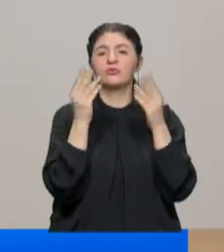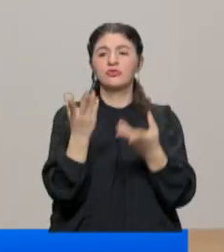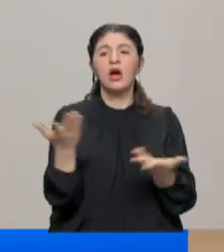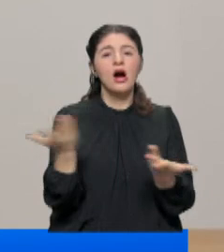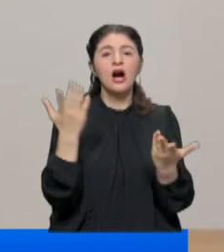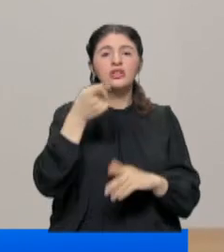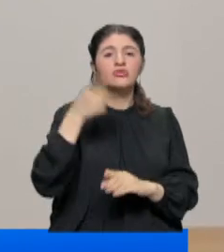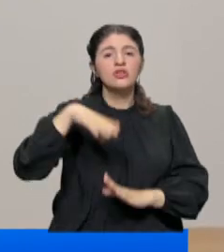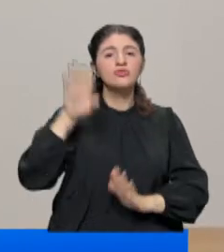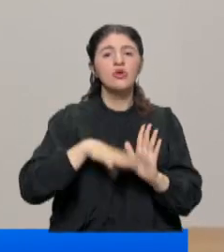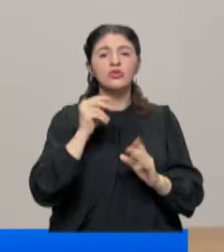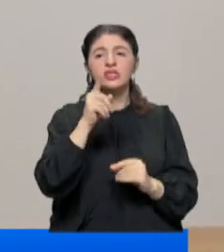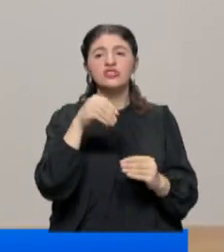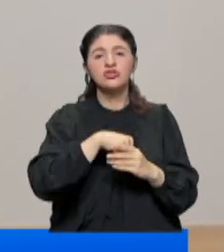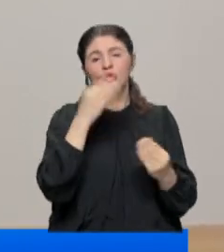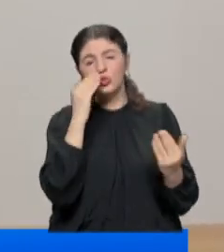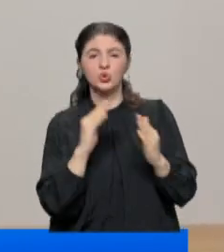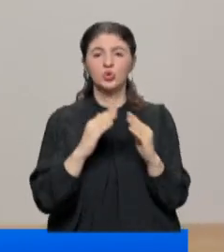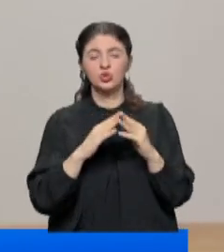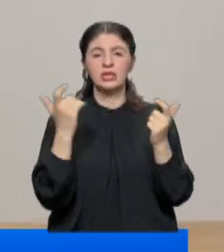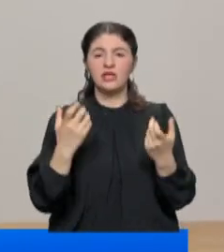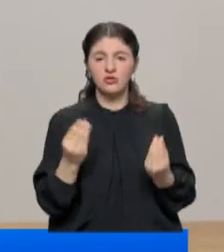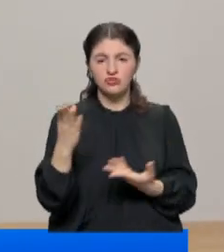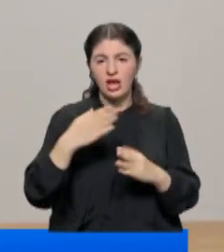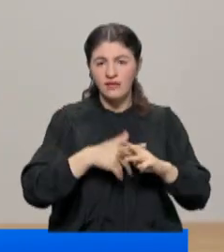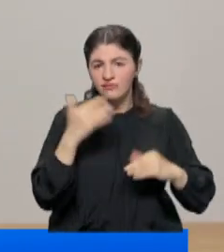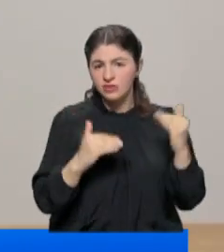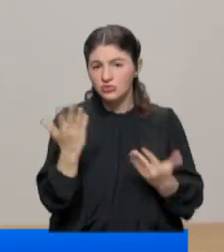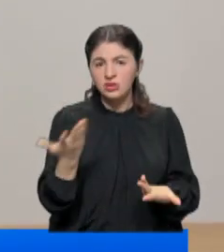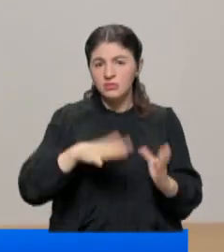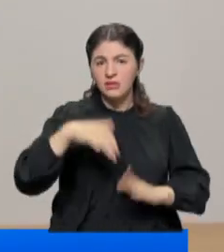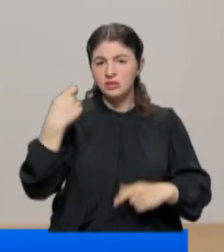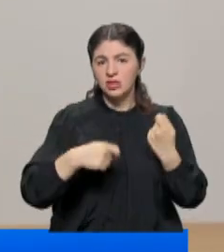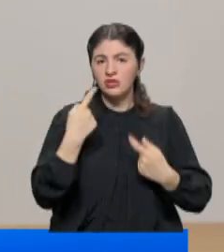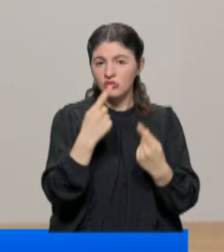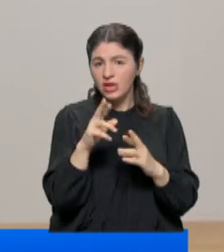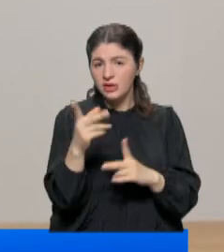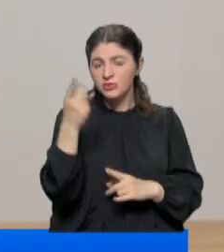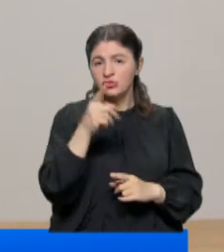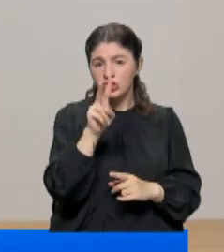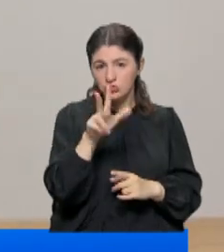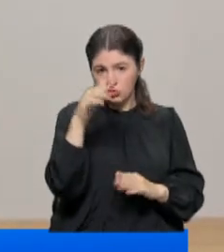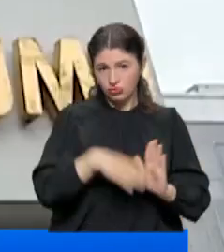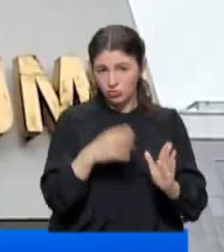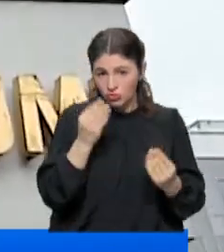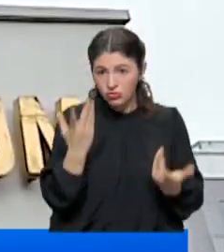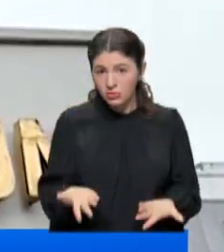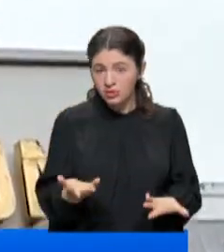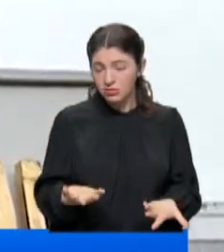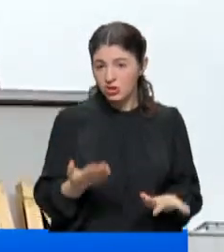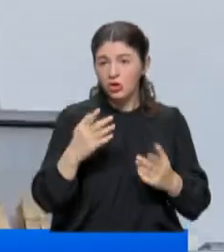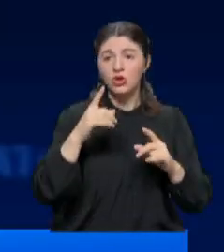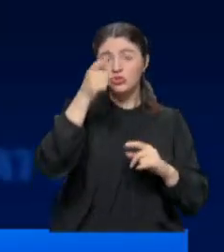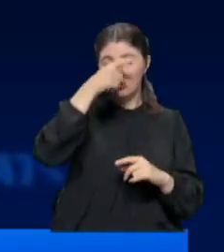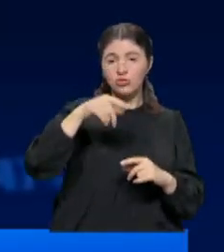Hangi orana düştüğünde sizin için makul bir yerde olacak enflasyon? Merkez Bankası'nın söylediği gibi %23'e düştüğünde mi? Muhalefet